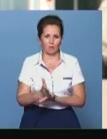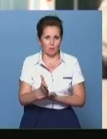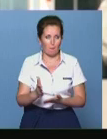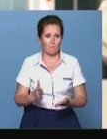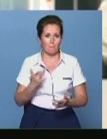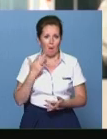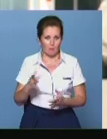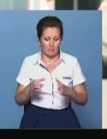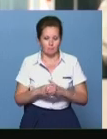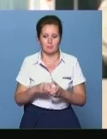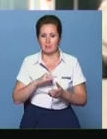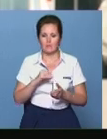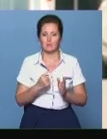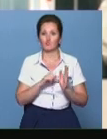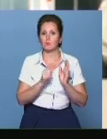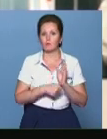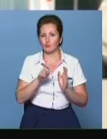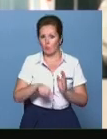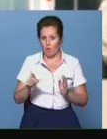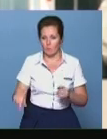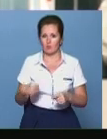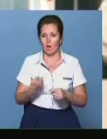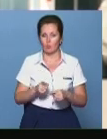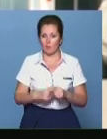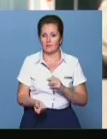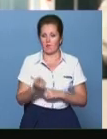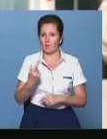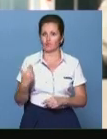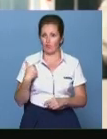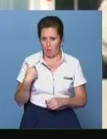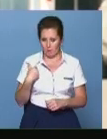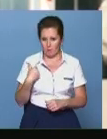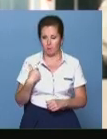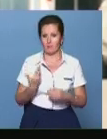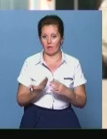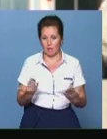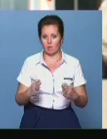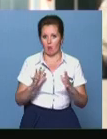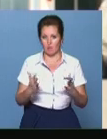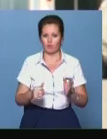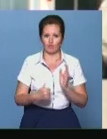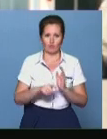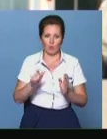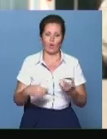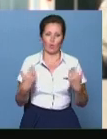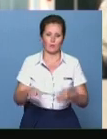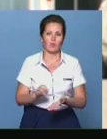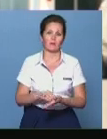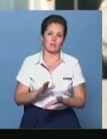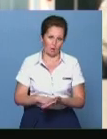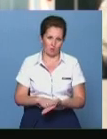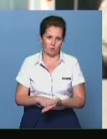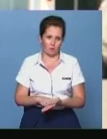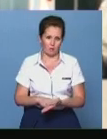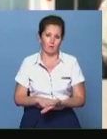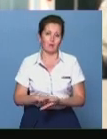Из 16 человек, которые изъявили желание, на данный момент 6 человек уже зарегистрировано.